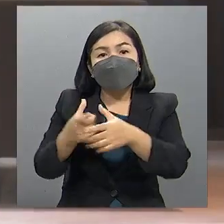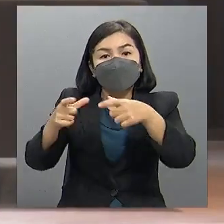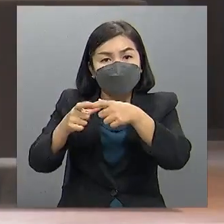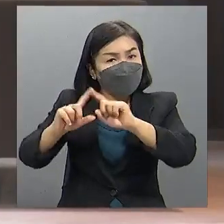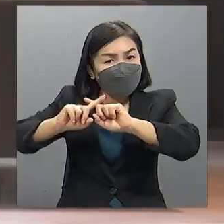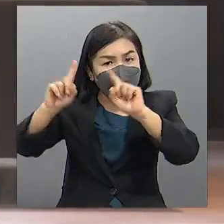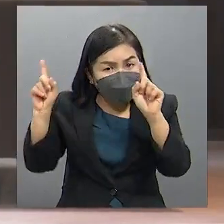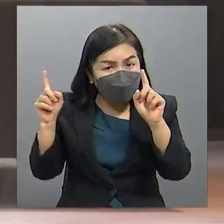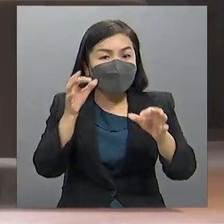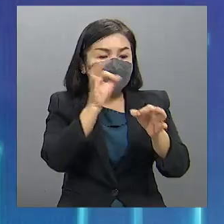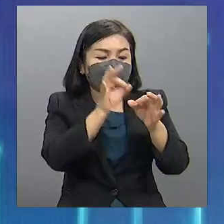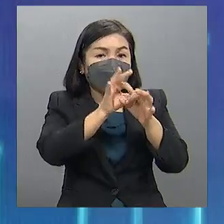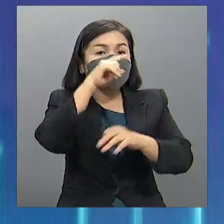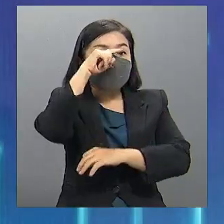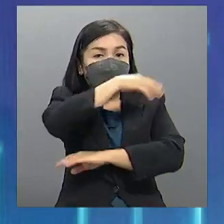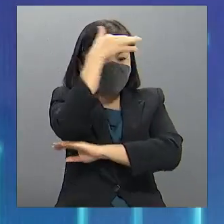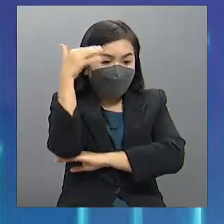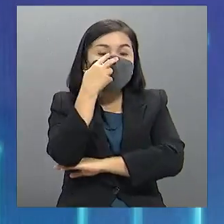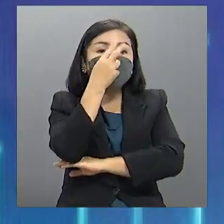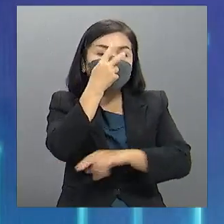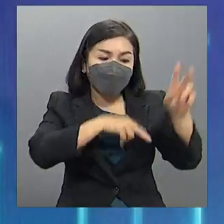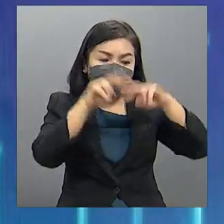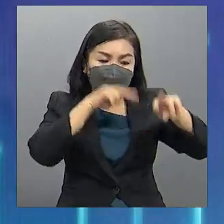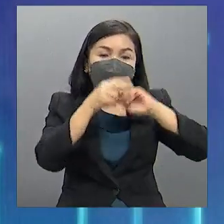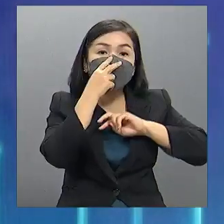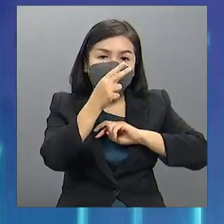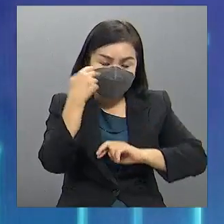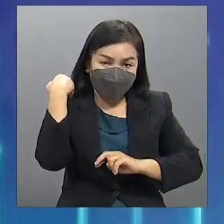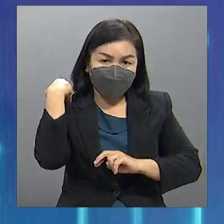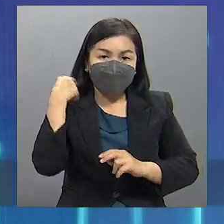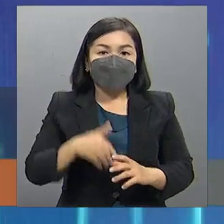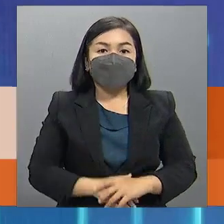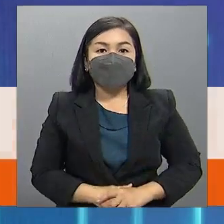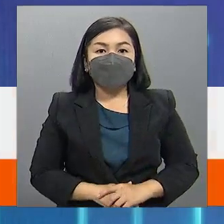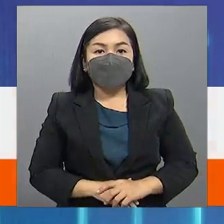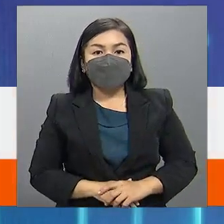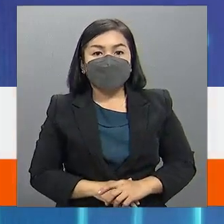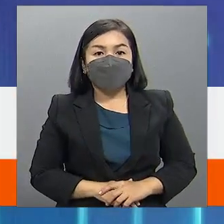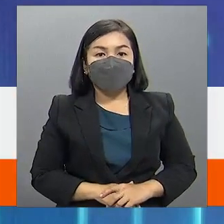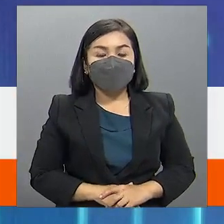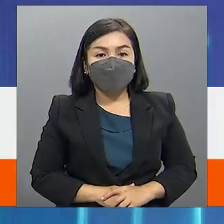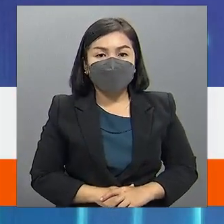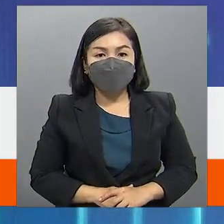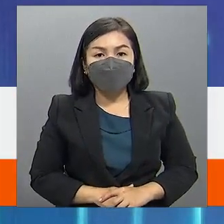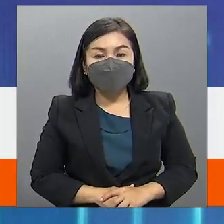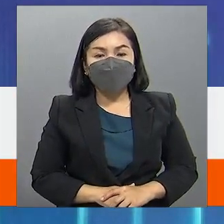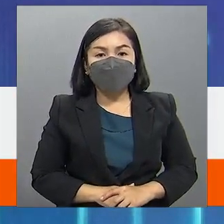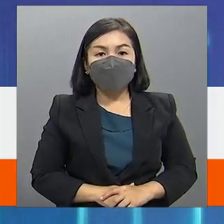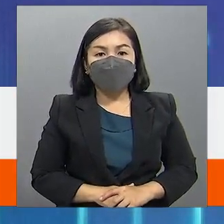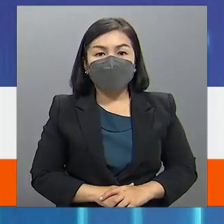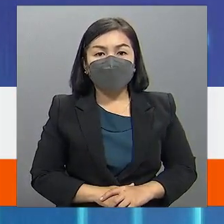มาดูแลค่ะจะเดินถอยหลังเปิด can you Voicesลักษณะกด onichan